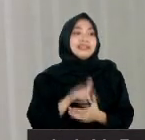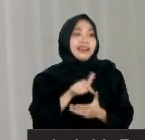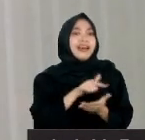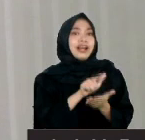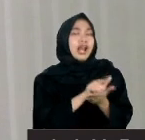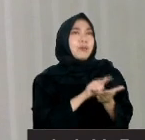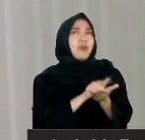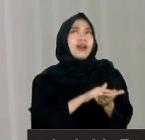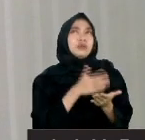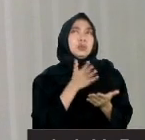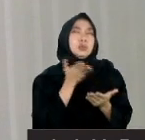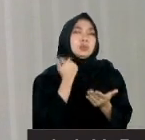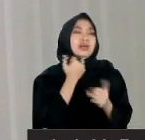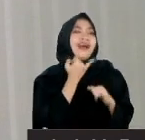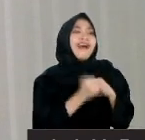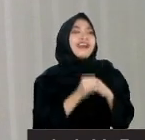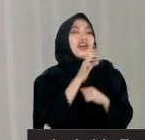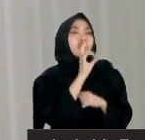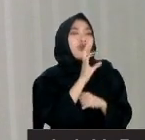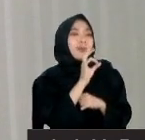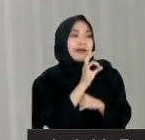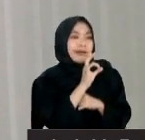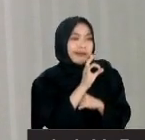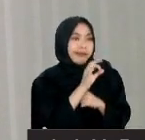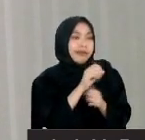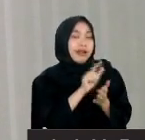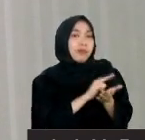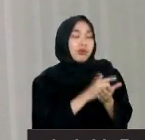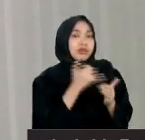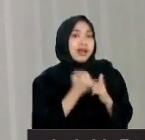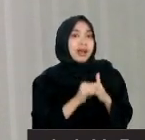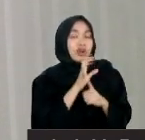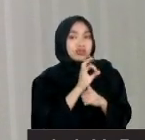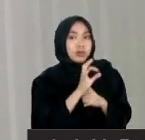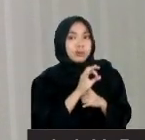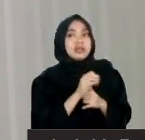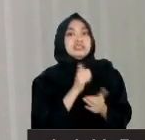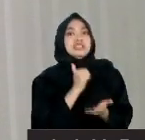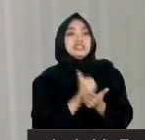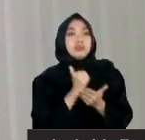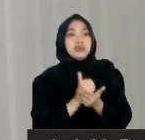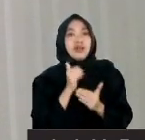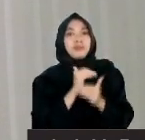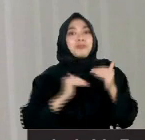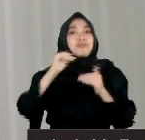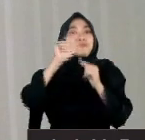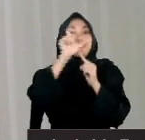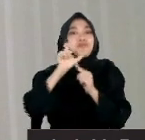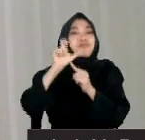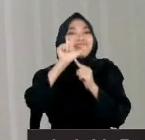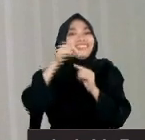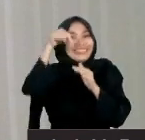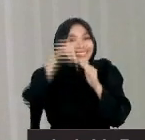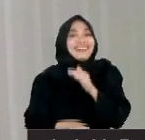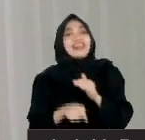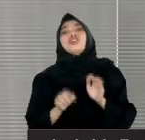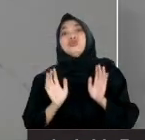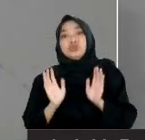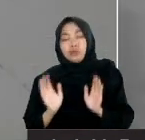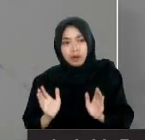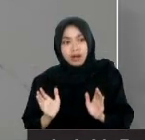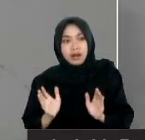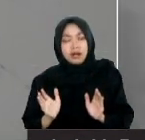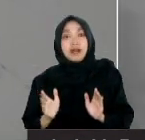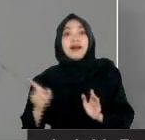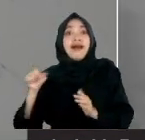akhir Oktober, jadi saat sekarang ini langkah yang kita lakukan sudah naik proses penyidikan. Dan ini sedang mengarah